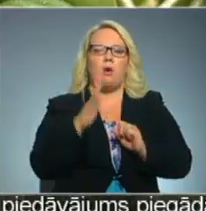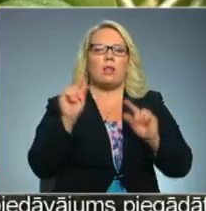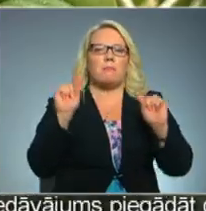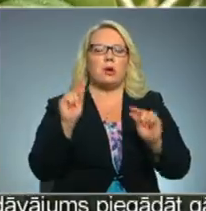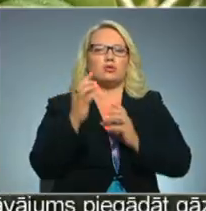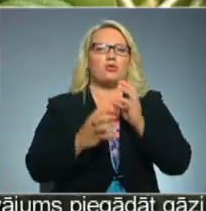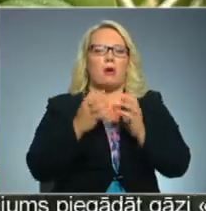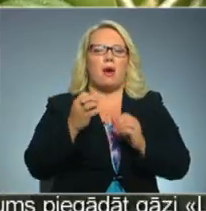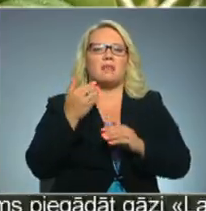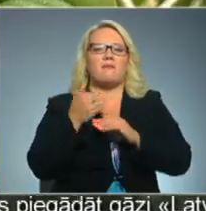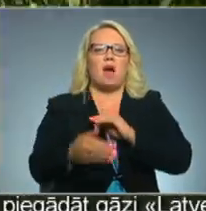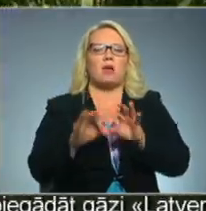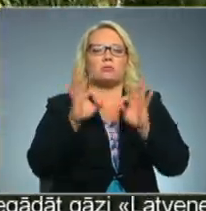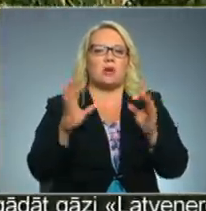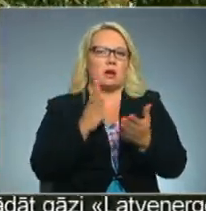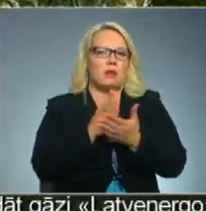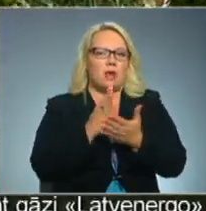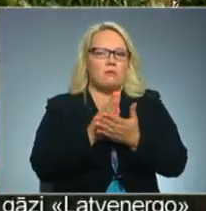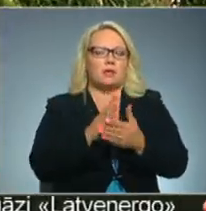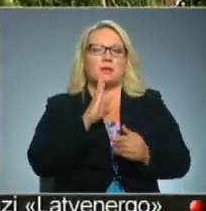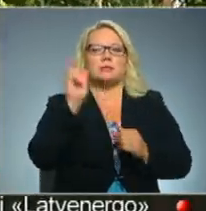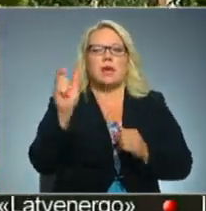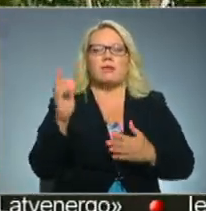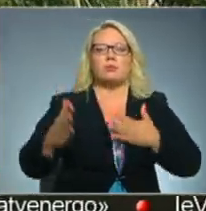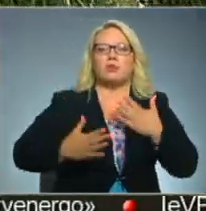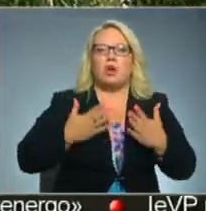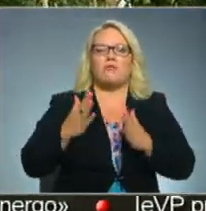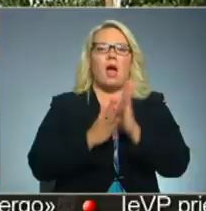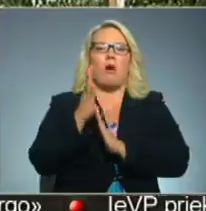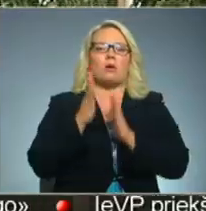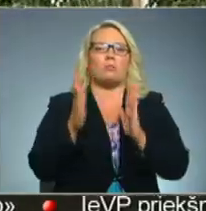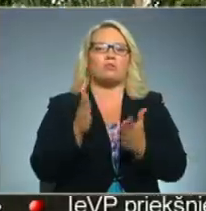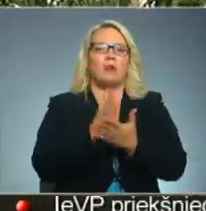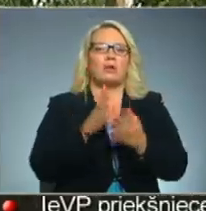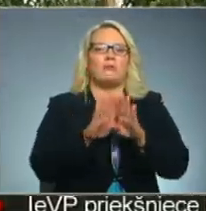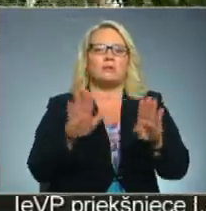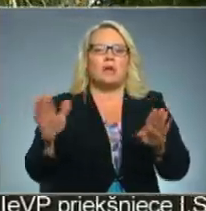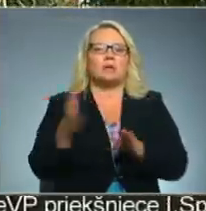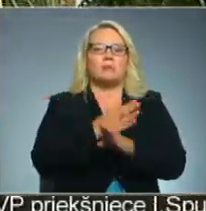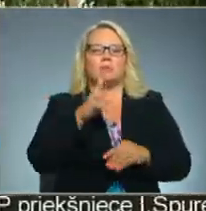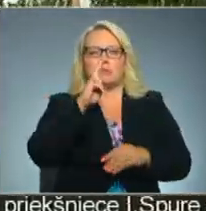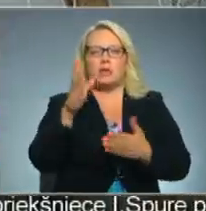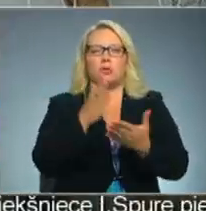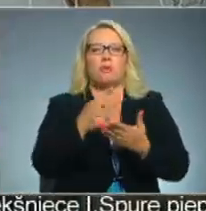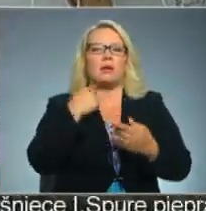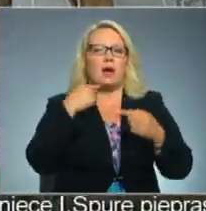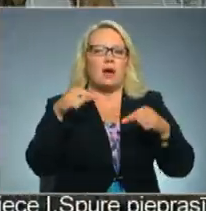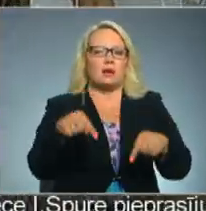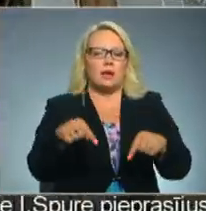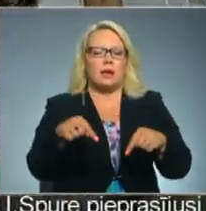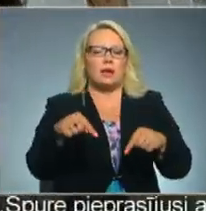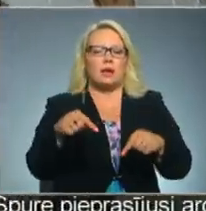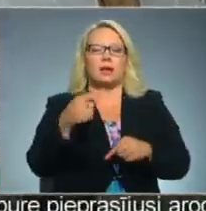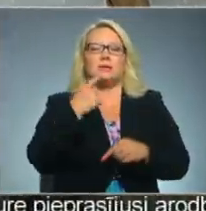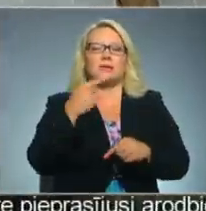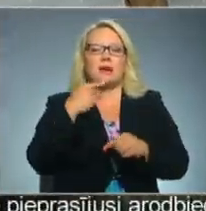tomāti ļoti vēl sāka gatavoties. Natālija pat bažījusies, vai augļi būs gatavi izstādē, kas pirms nedēļas notika Rīgā. Redzat, es ar